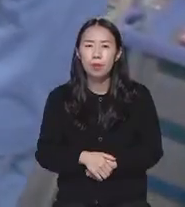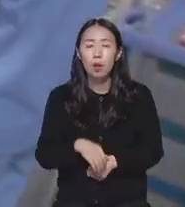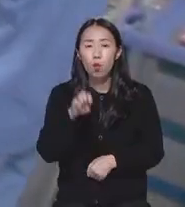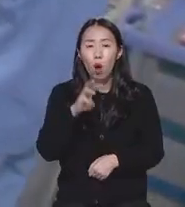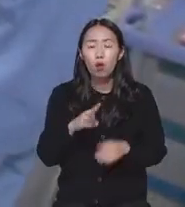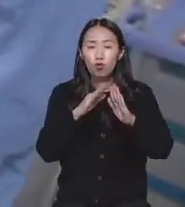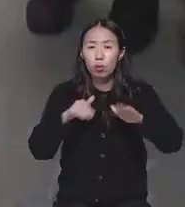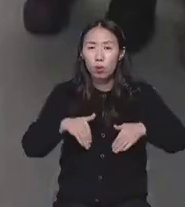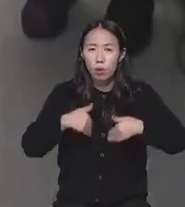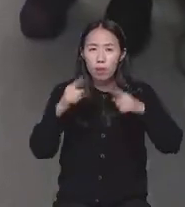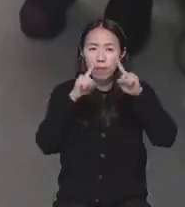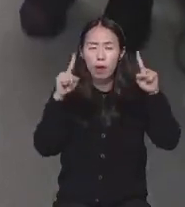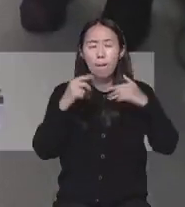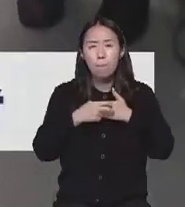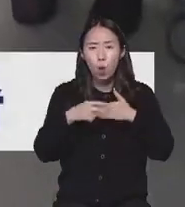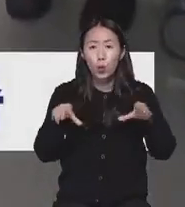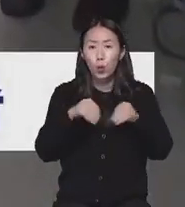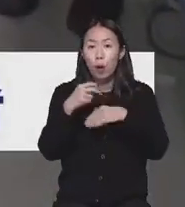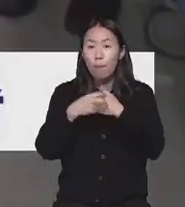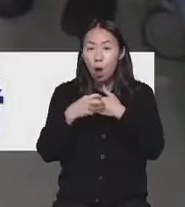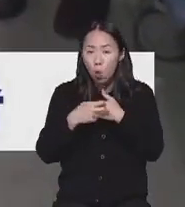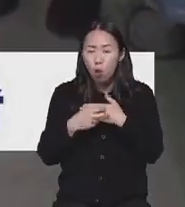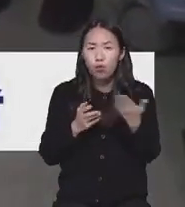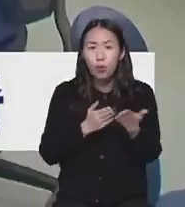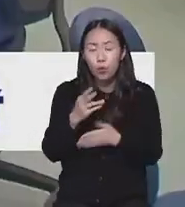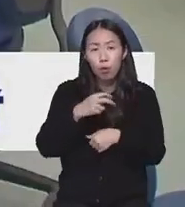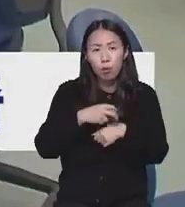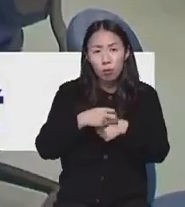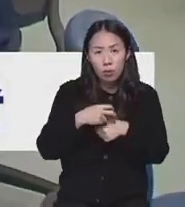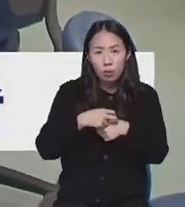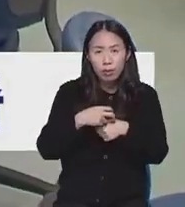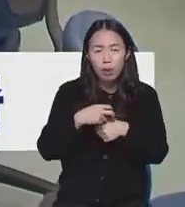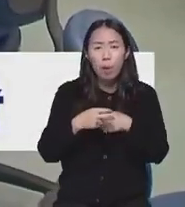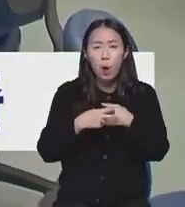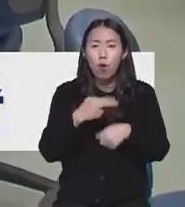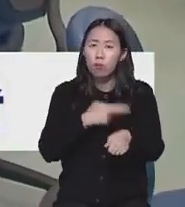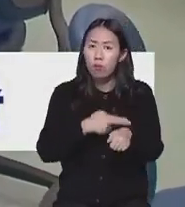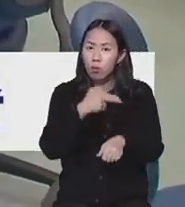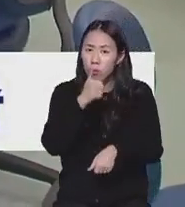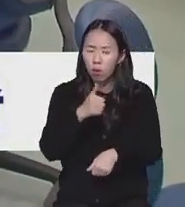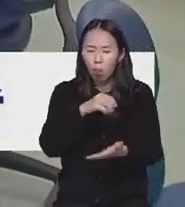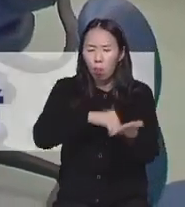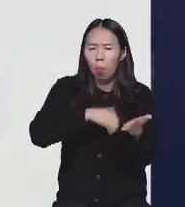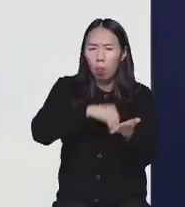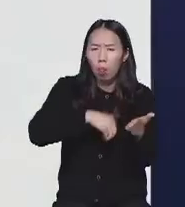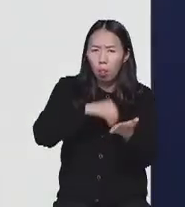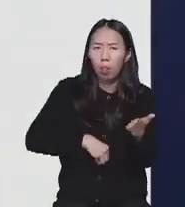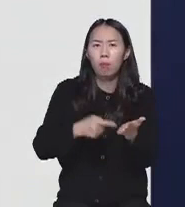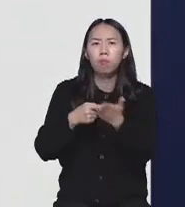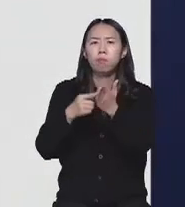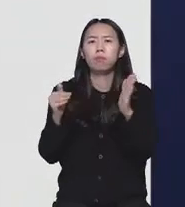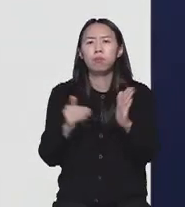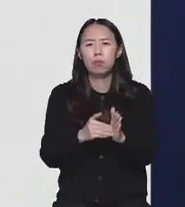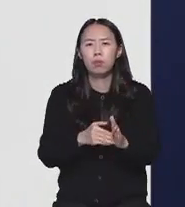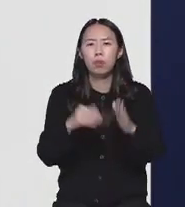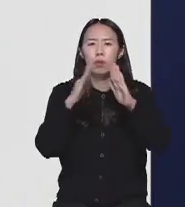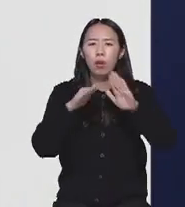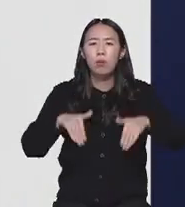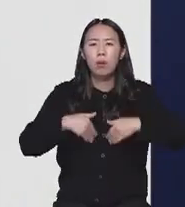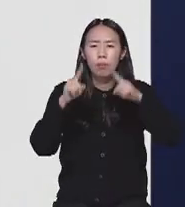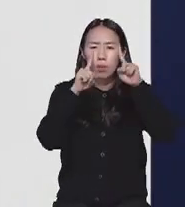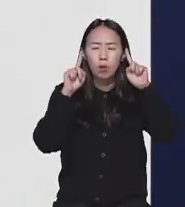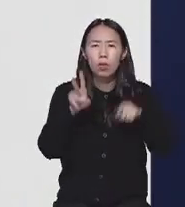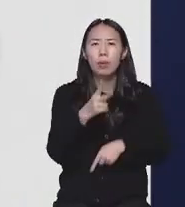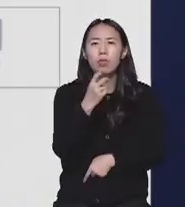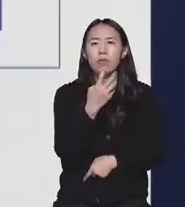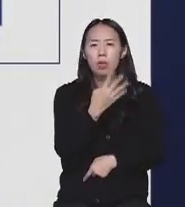광주 전남의 대학병원과 종합병원 전공의들이 잇따라 사직서를 내고 있습니다. 전남대병원 224명,